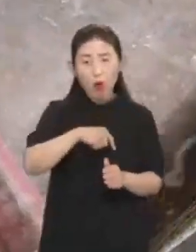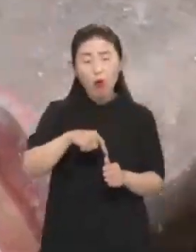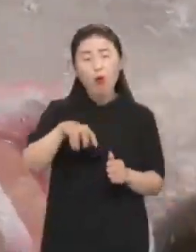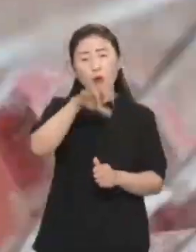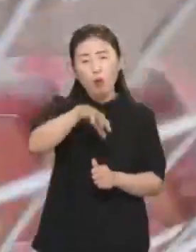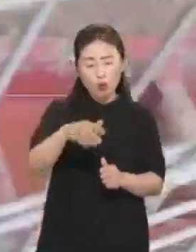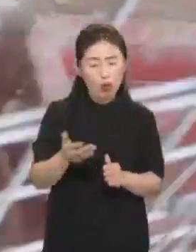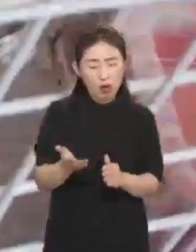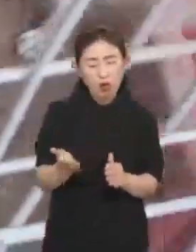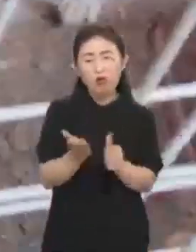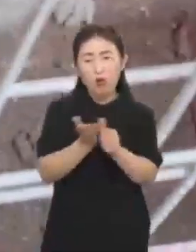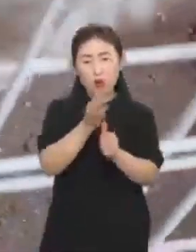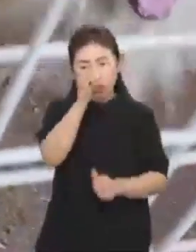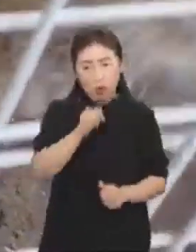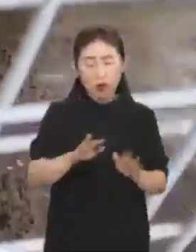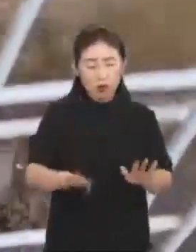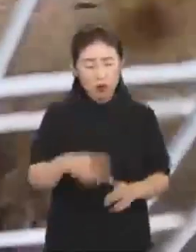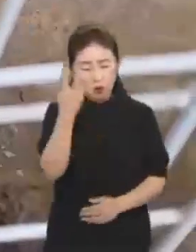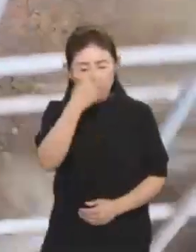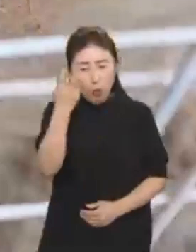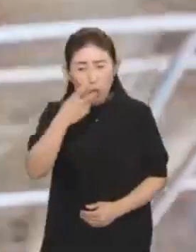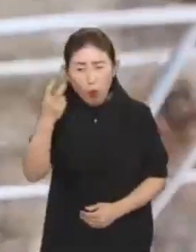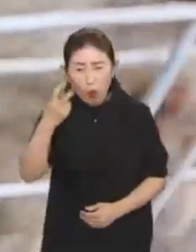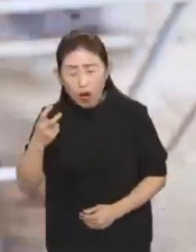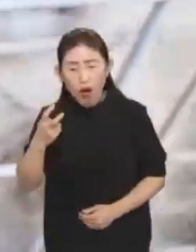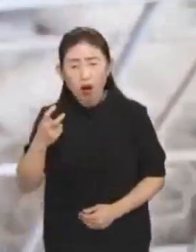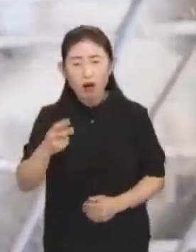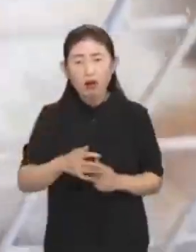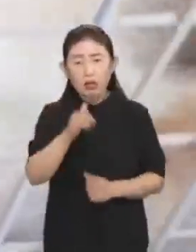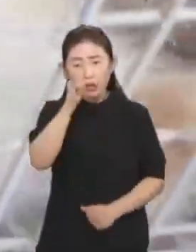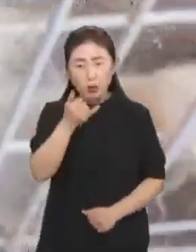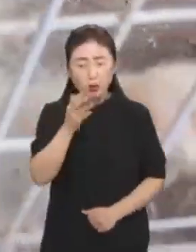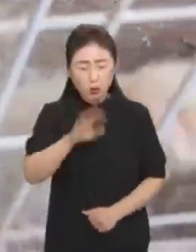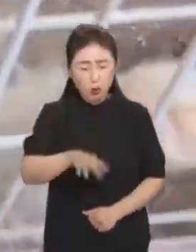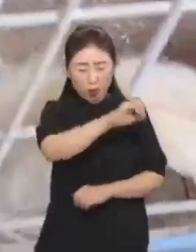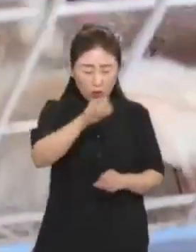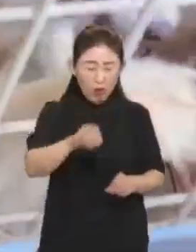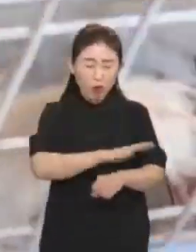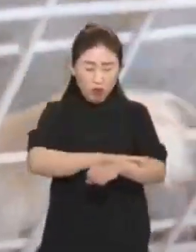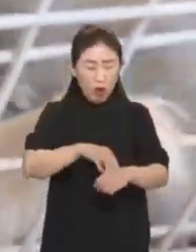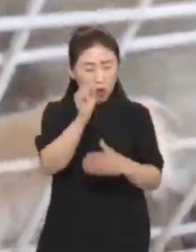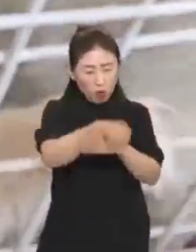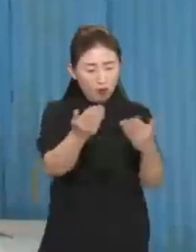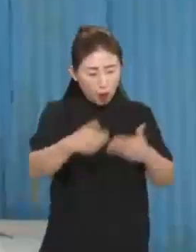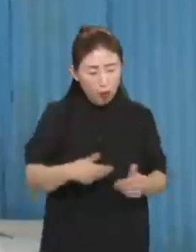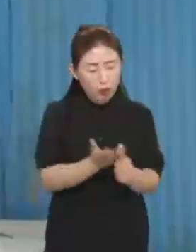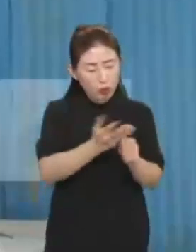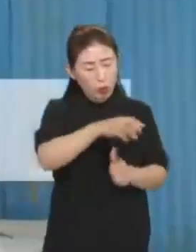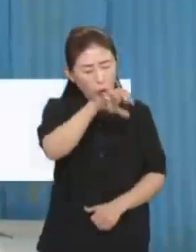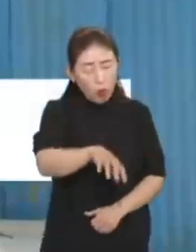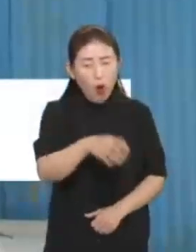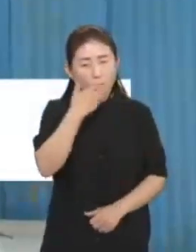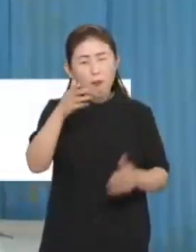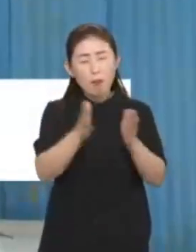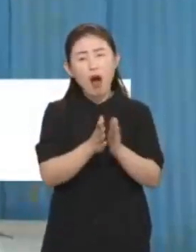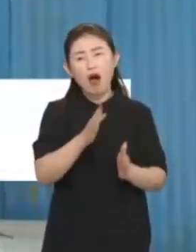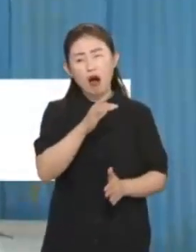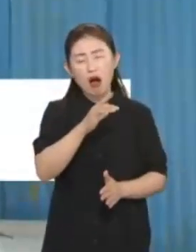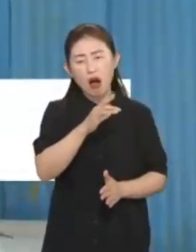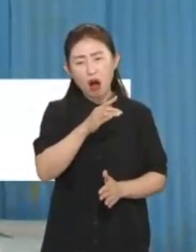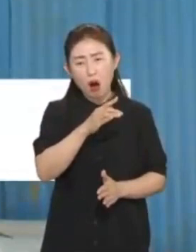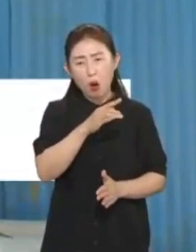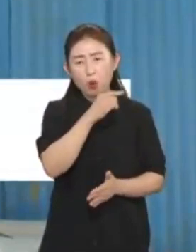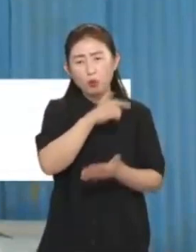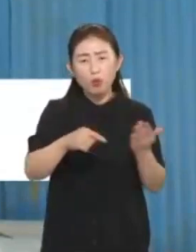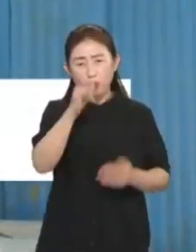지자체의 주기적인 점검을 받는 합법 업체만 피해를 본다고 말합니다. 예견 반은 합법인 데가 불과 20, 30%밖에